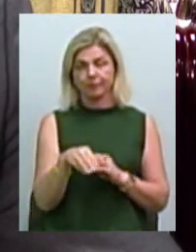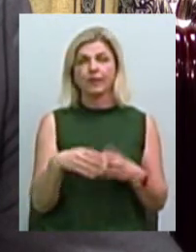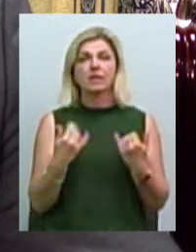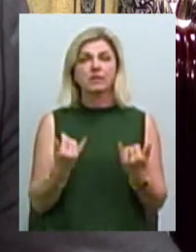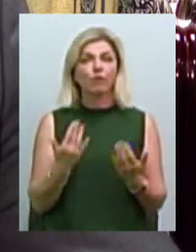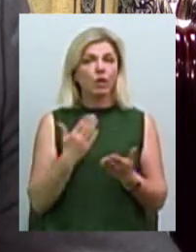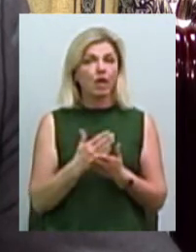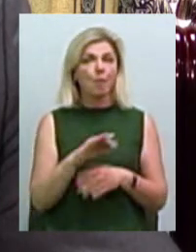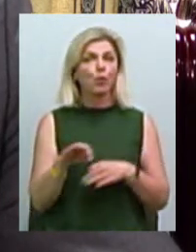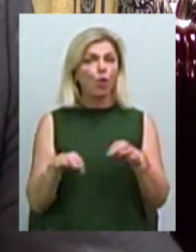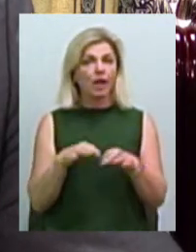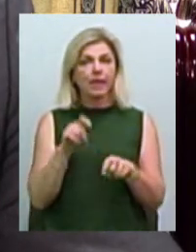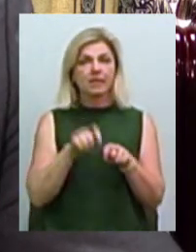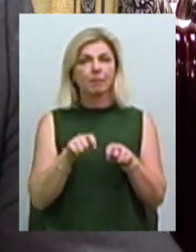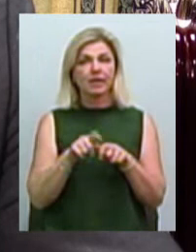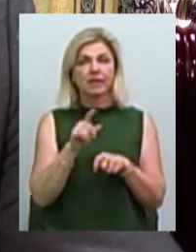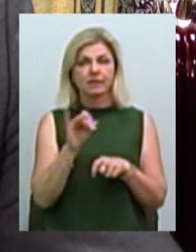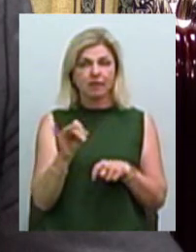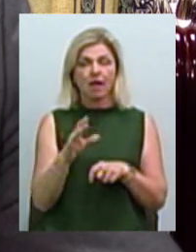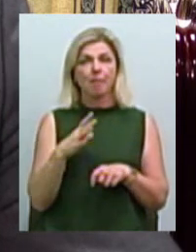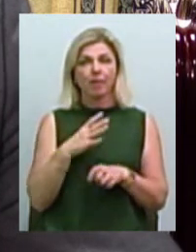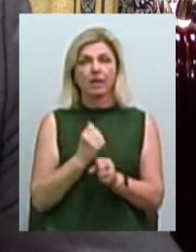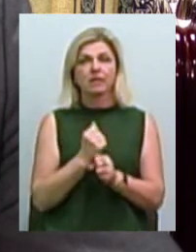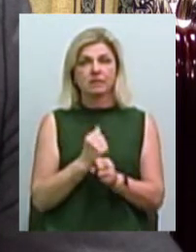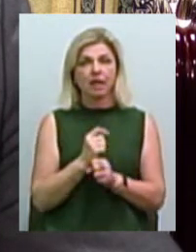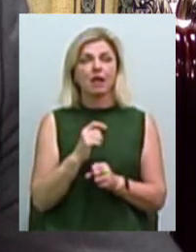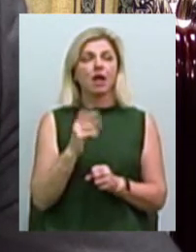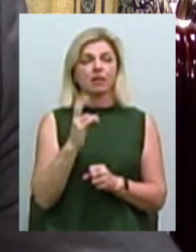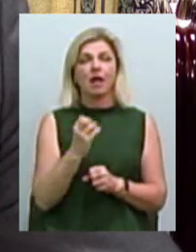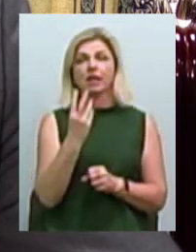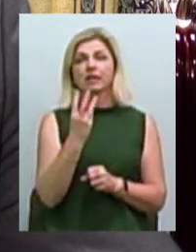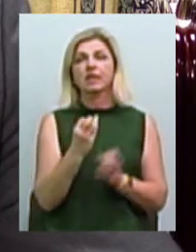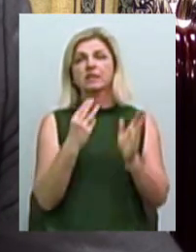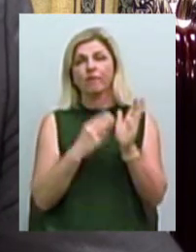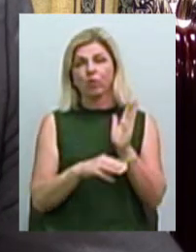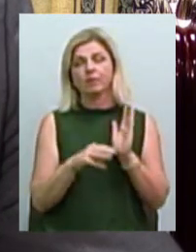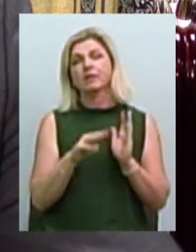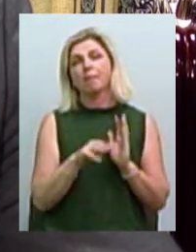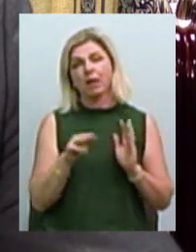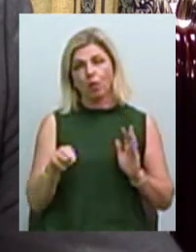є проекти експертиз, проведені були торік договори на 378 мільйонів.